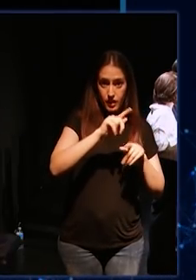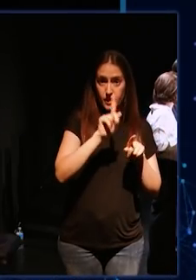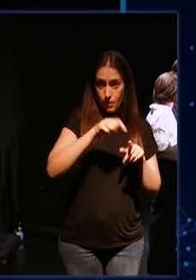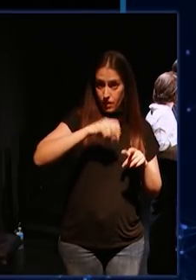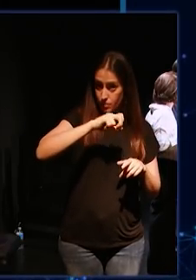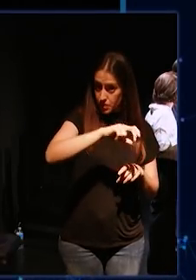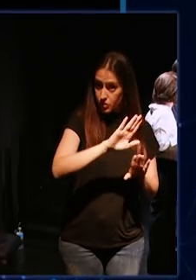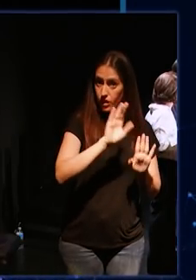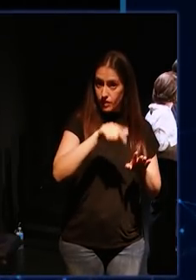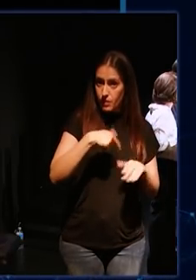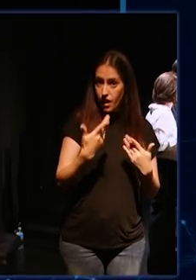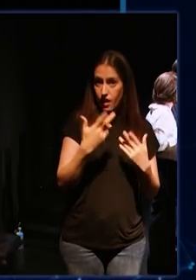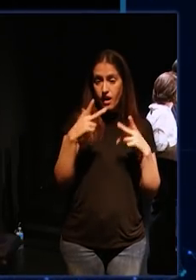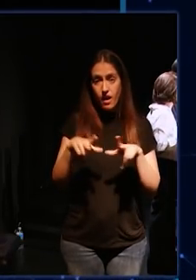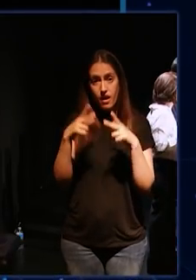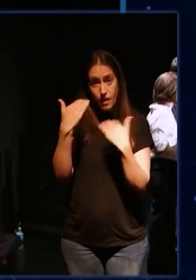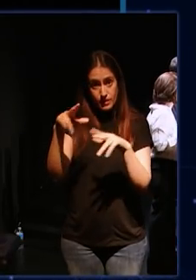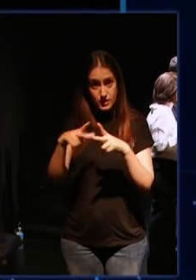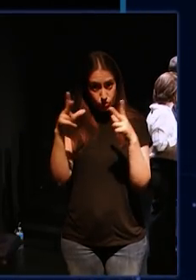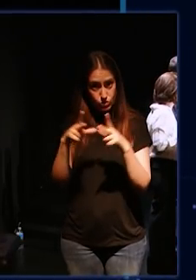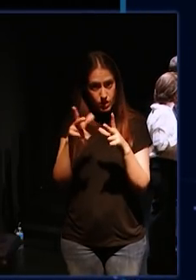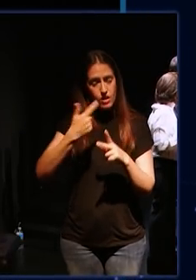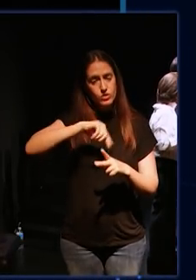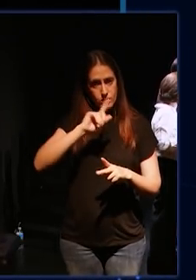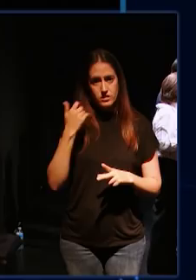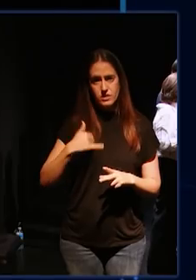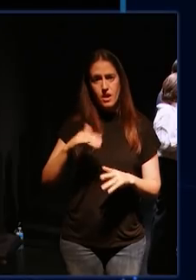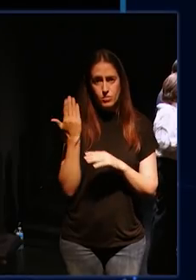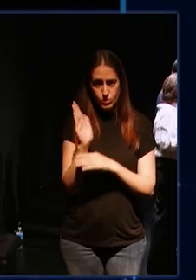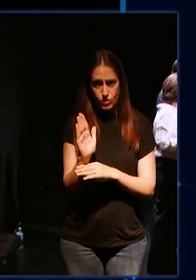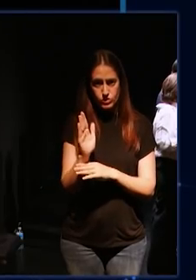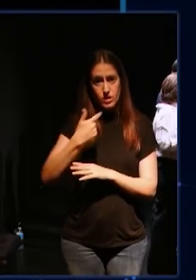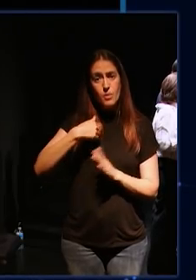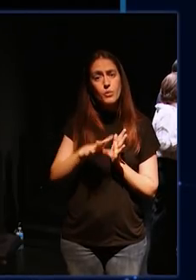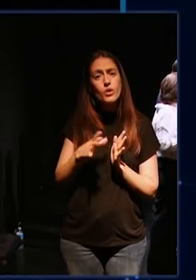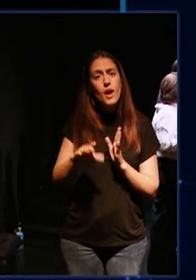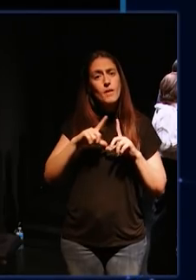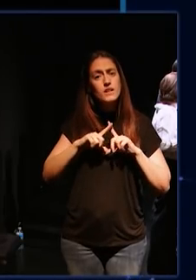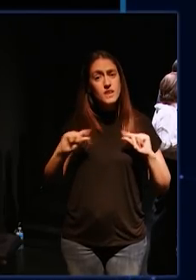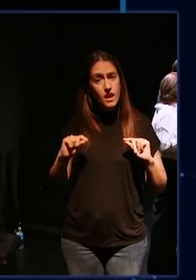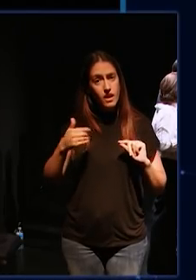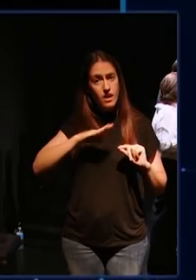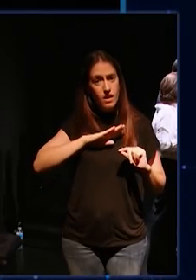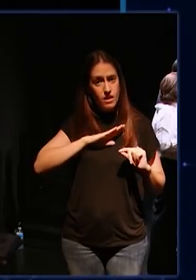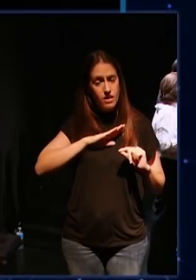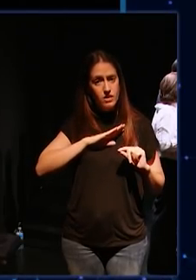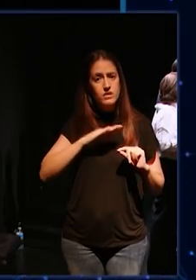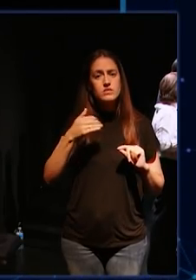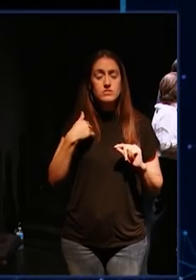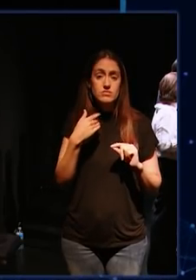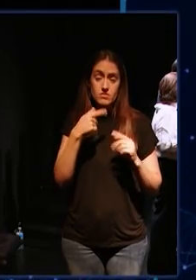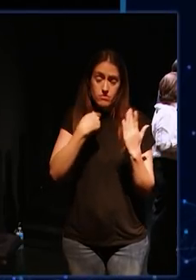Són qüestions que hem posat nosaltres damunt la taula. En el programa d'Esquerra enfatitzem que l'habitatge és un